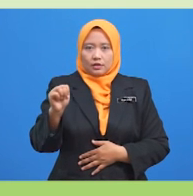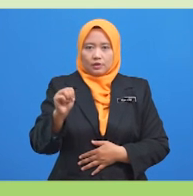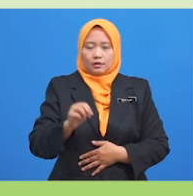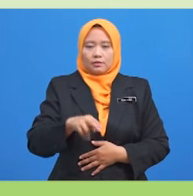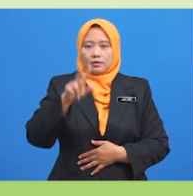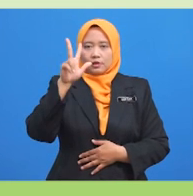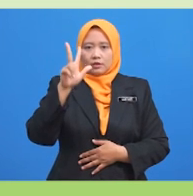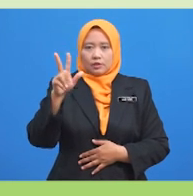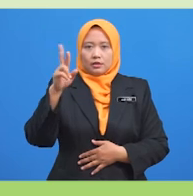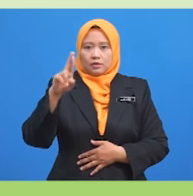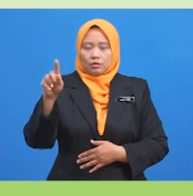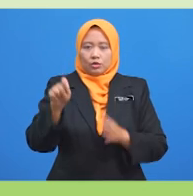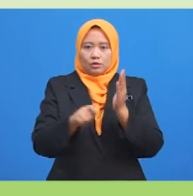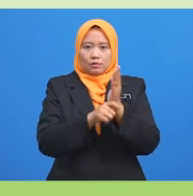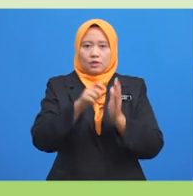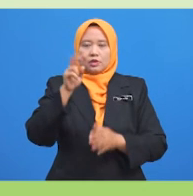RM3,000 tambah